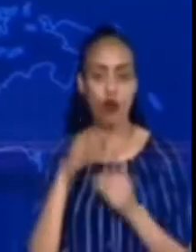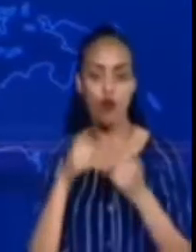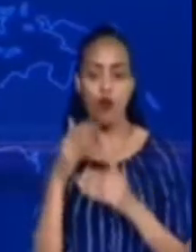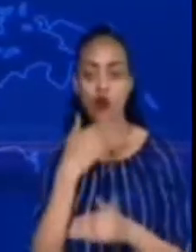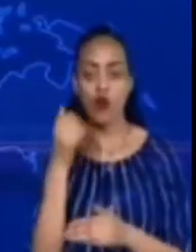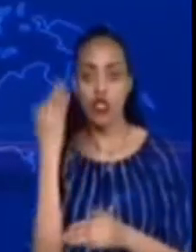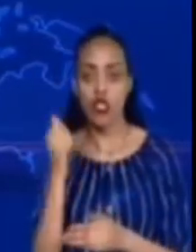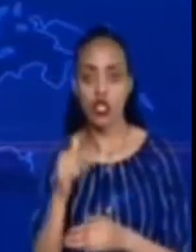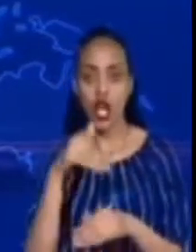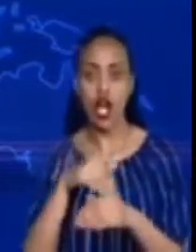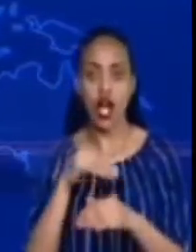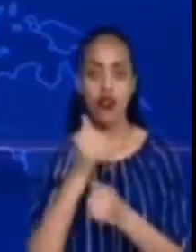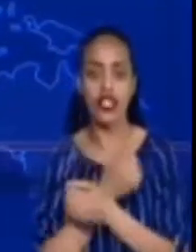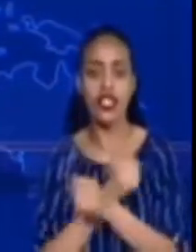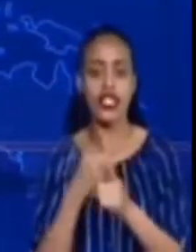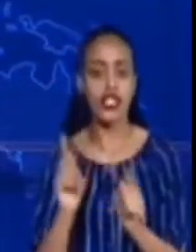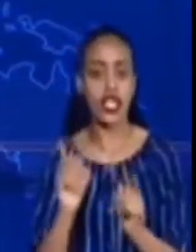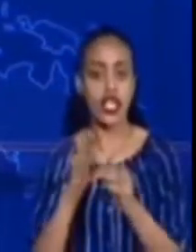ስለ ጀበሉ